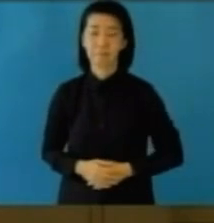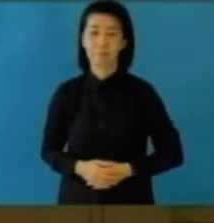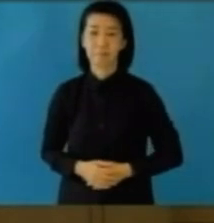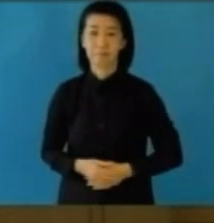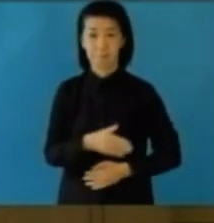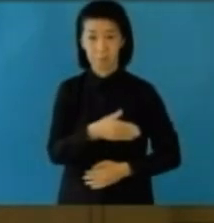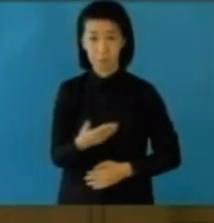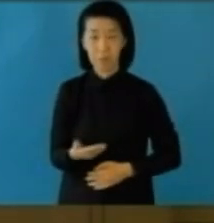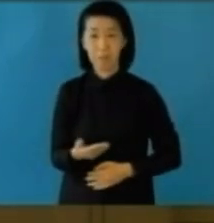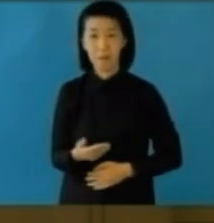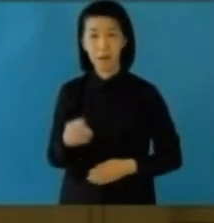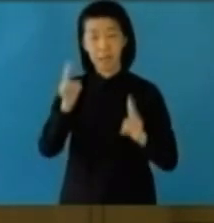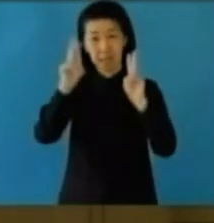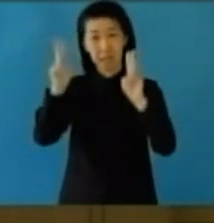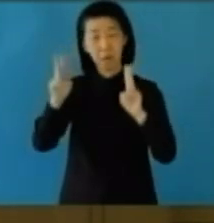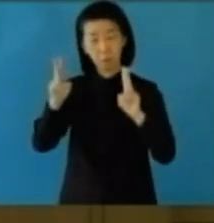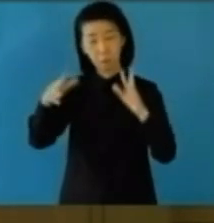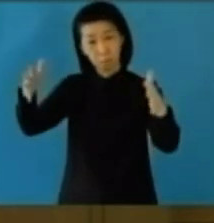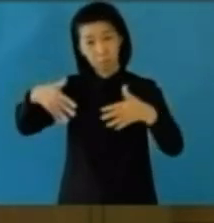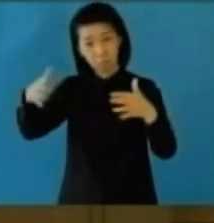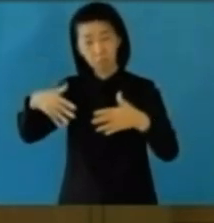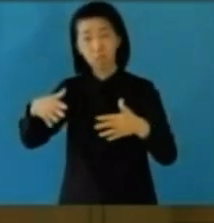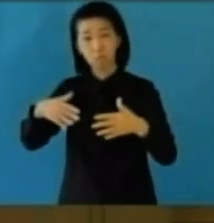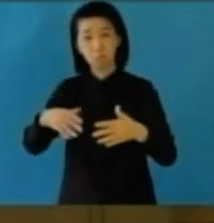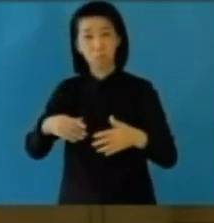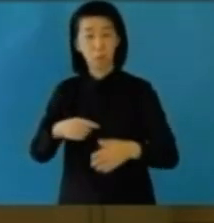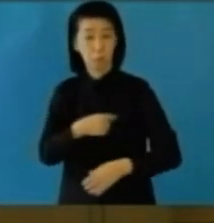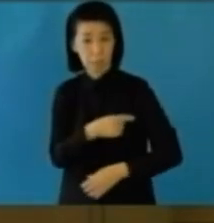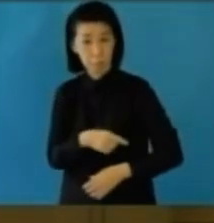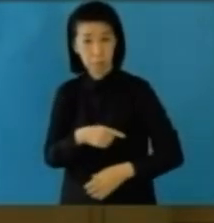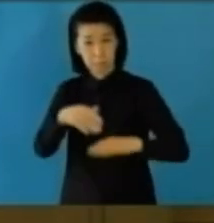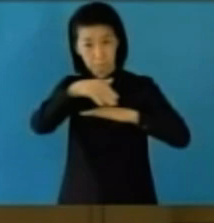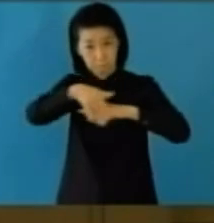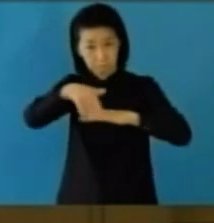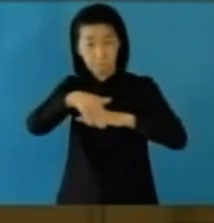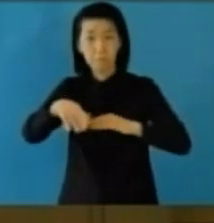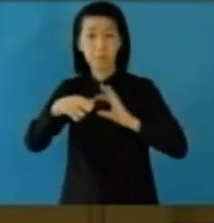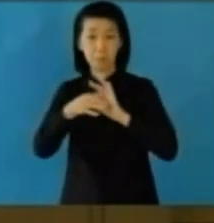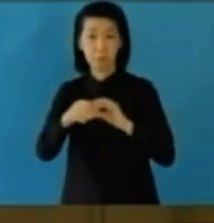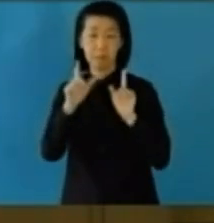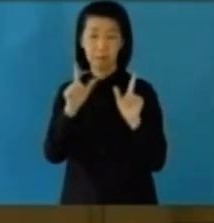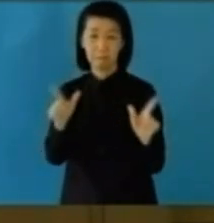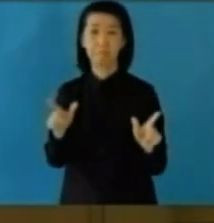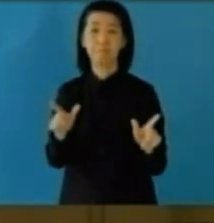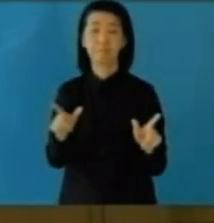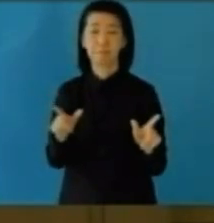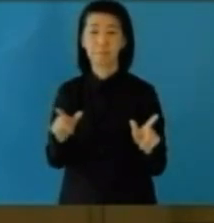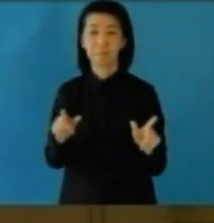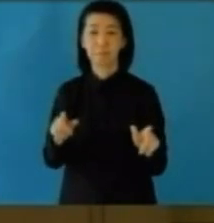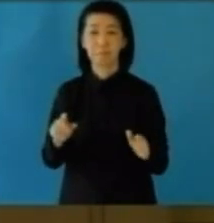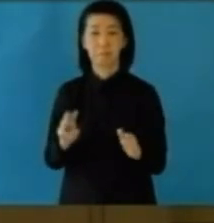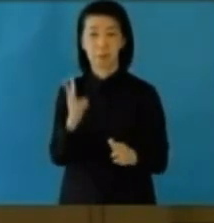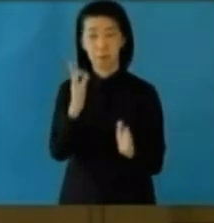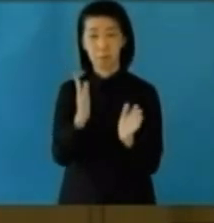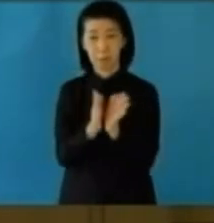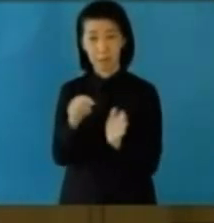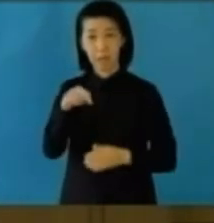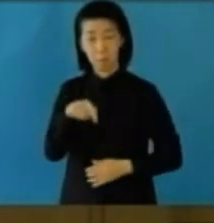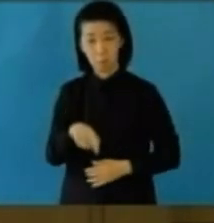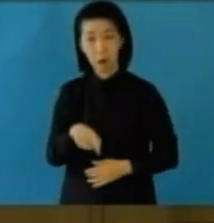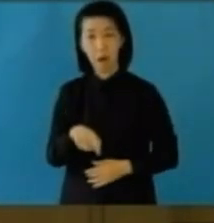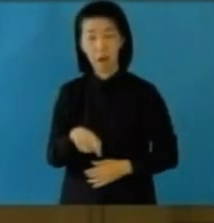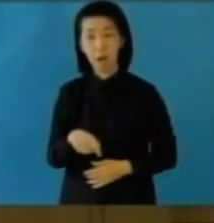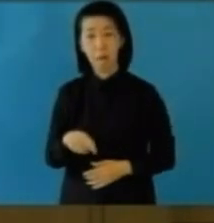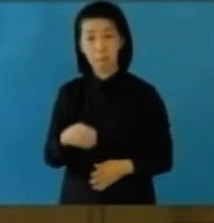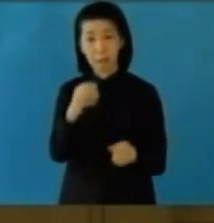次に、企業誘致に対する意気込みと戦略についてでございます。県においては、鹿児島製造